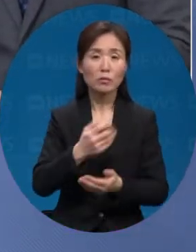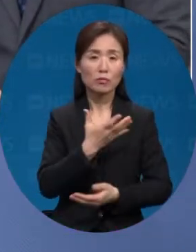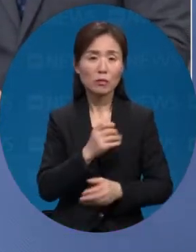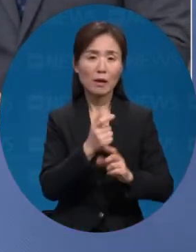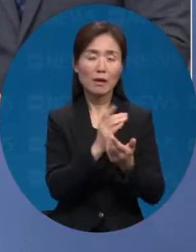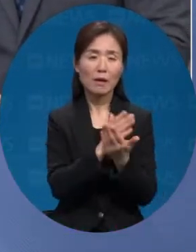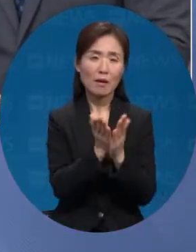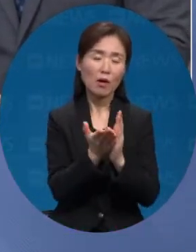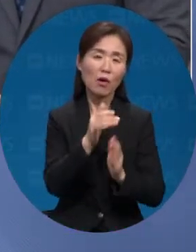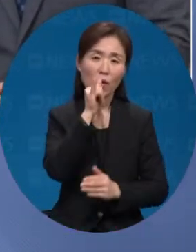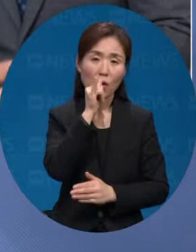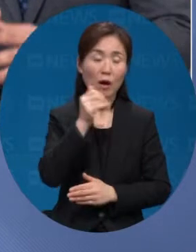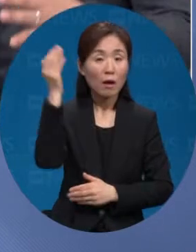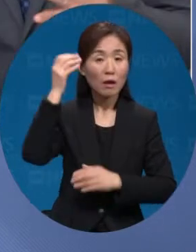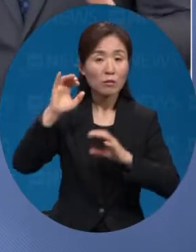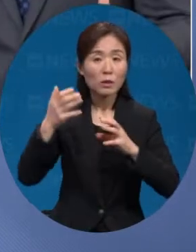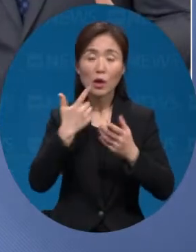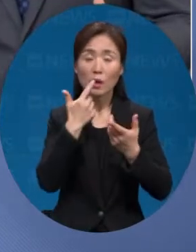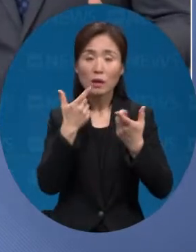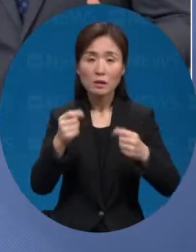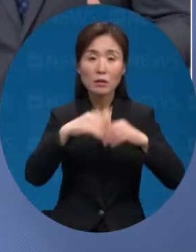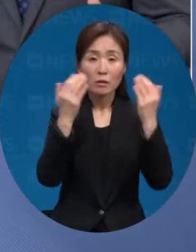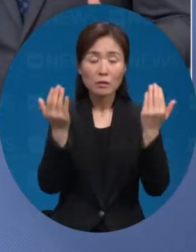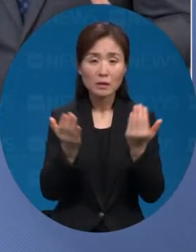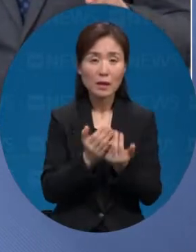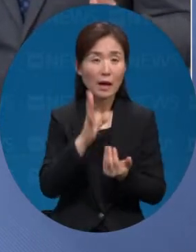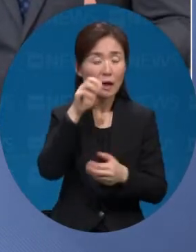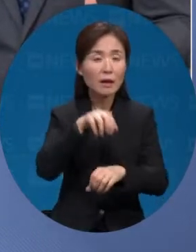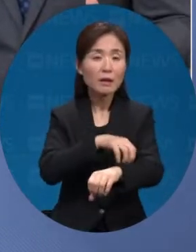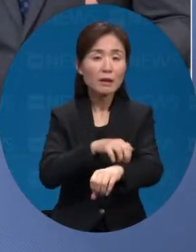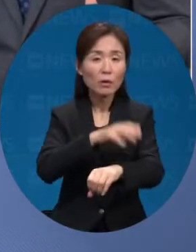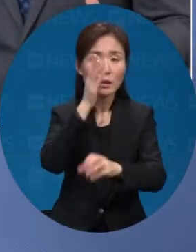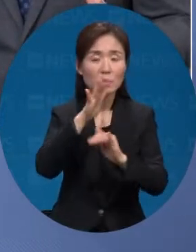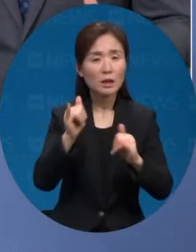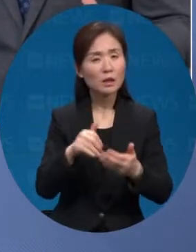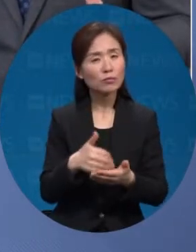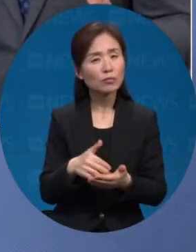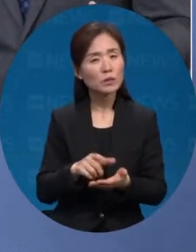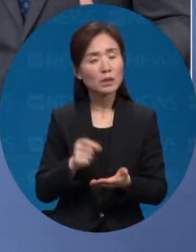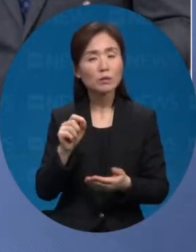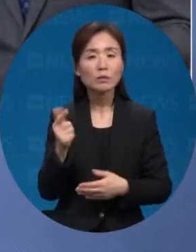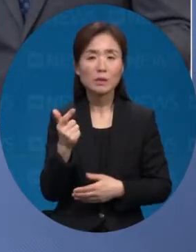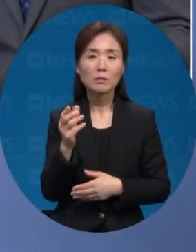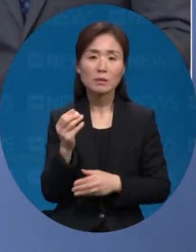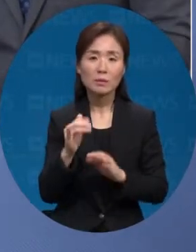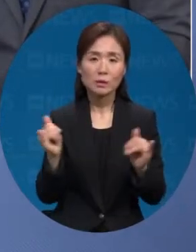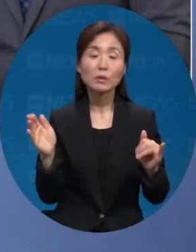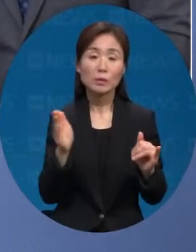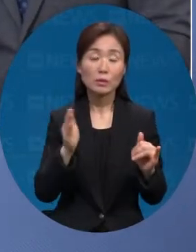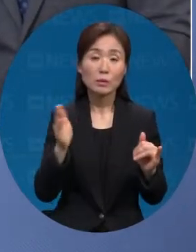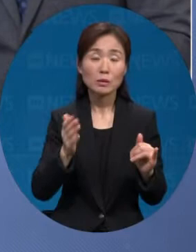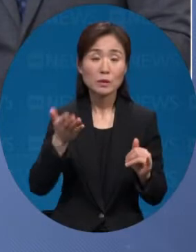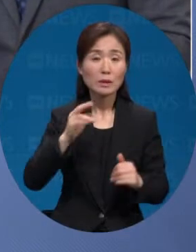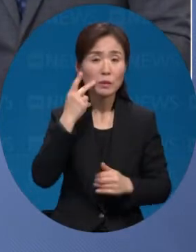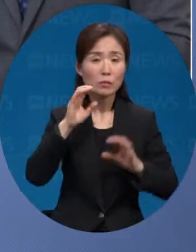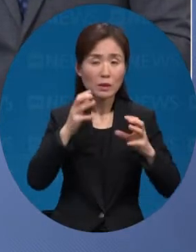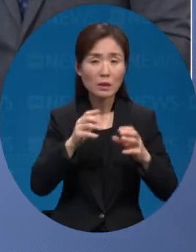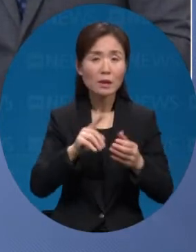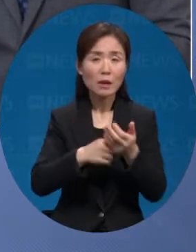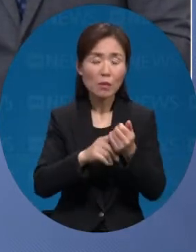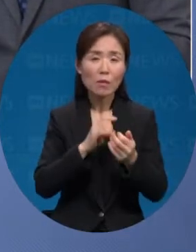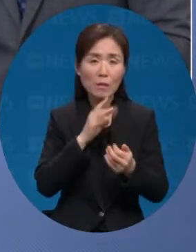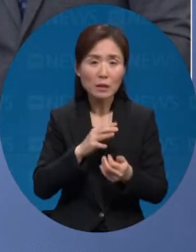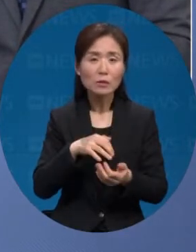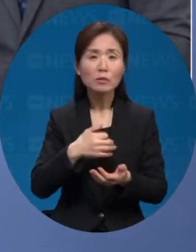다양한데요 우리나라에서는 이런 전체 알레르기 환자가 한 600만 명 넘는 것으로 추정되고 있는데 미국에서는 땅콩 만